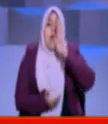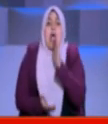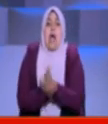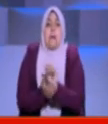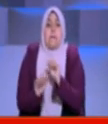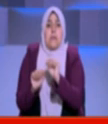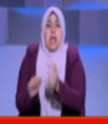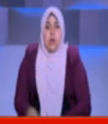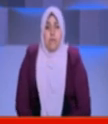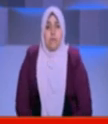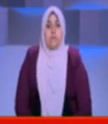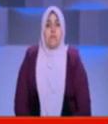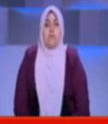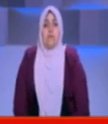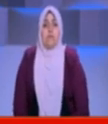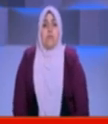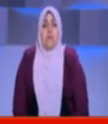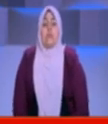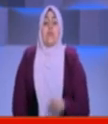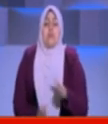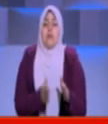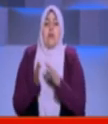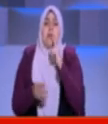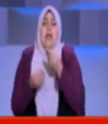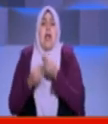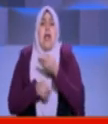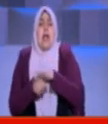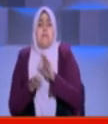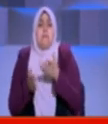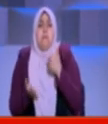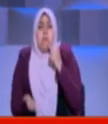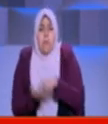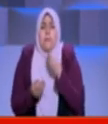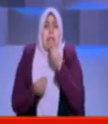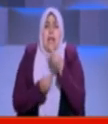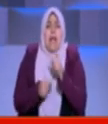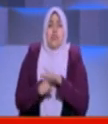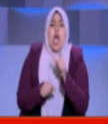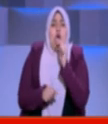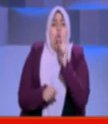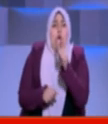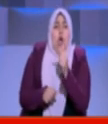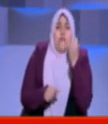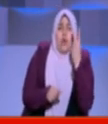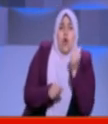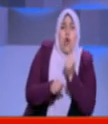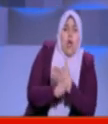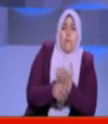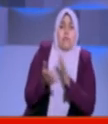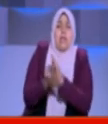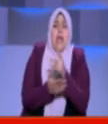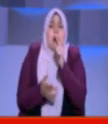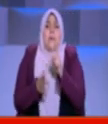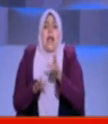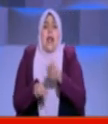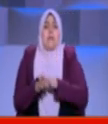لكن أستاذ باسل حتى لا يبدو الحديث بعيدا عن الواقع، نحن لا نتحدث عن ديمقراطية من الديمقراطيات الإسكندنافية، نحن نتحدث عن واقع